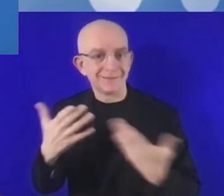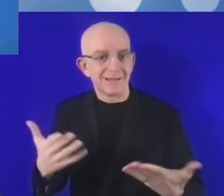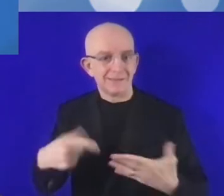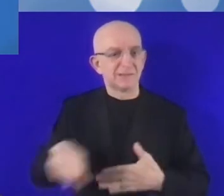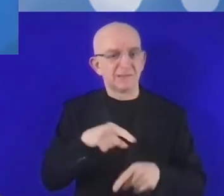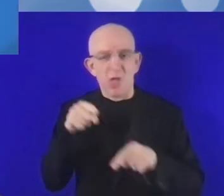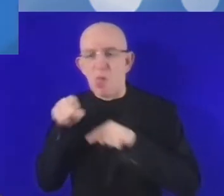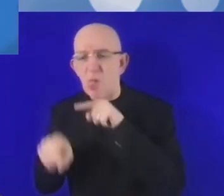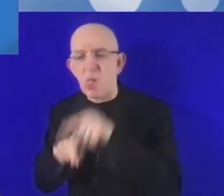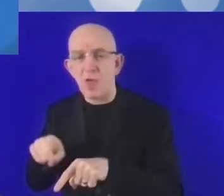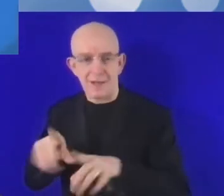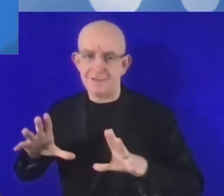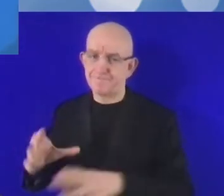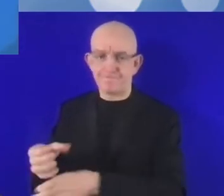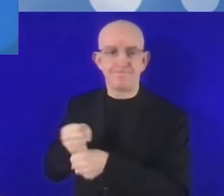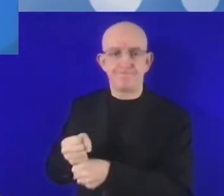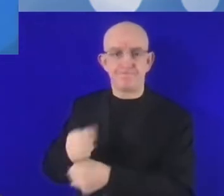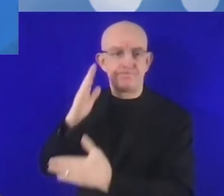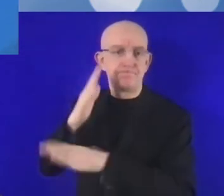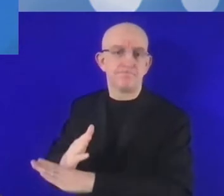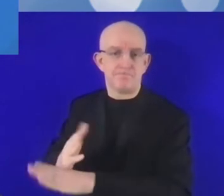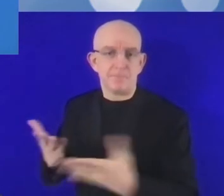regardant de près les informations,